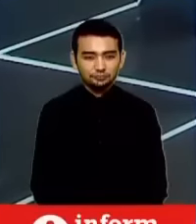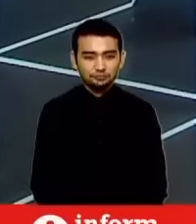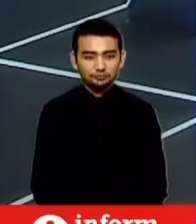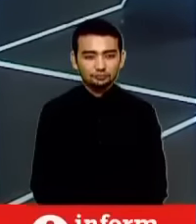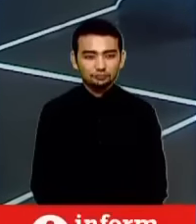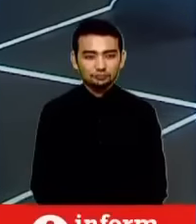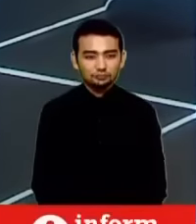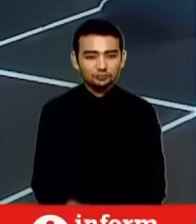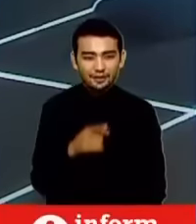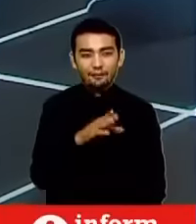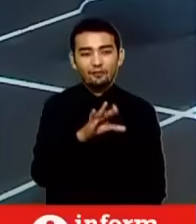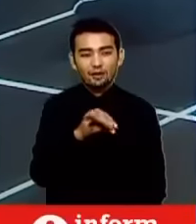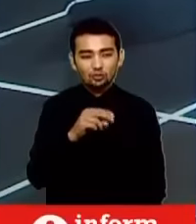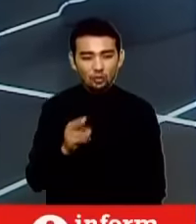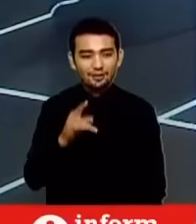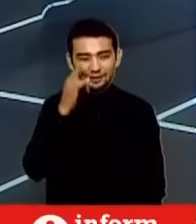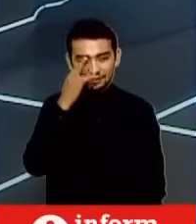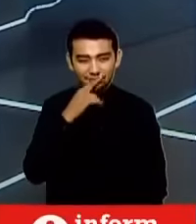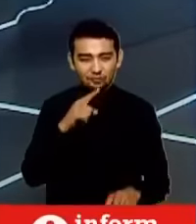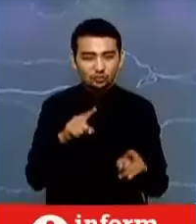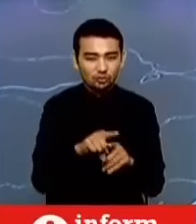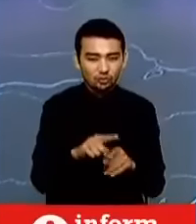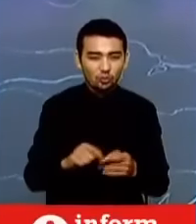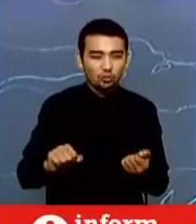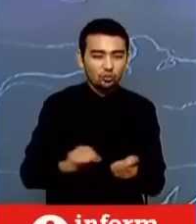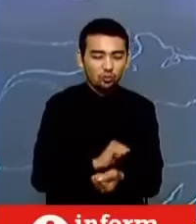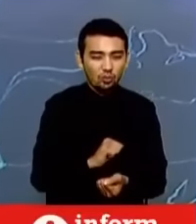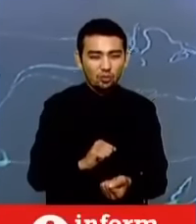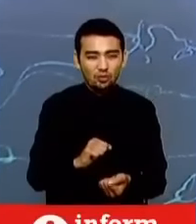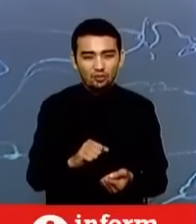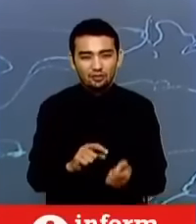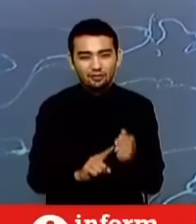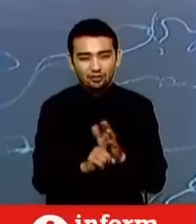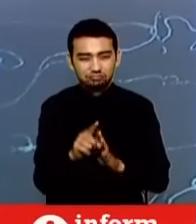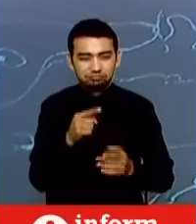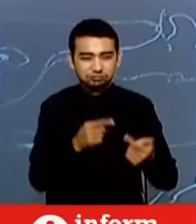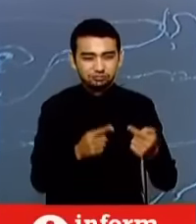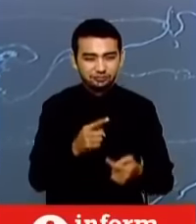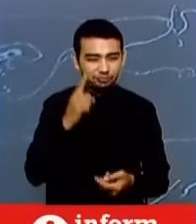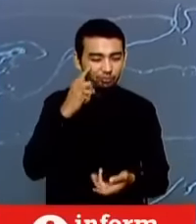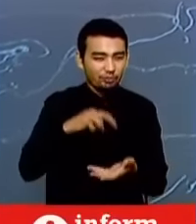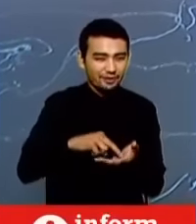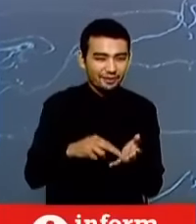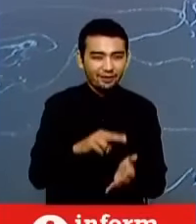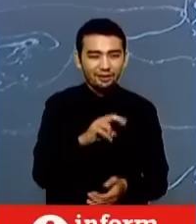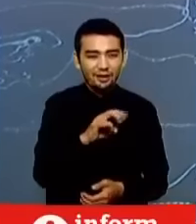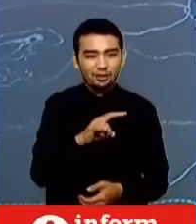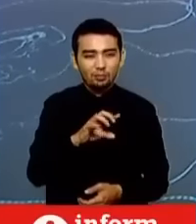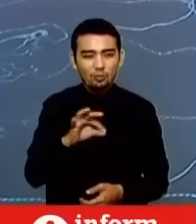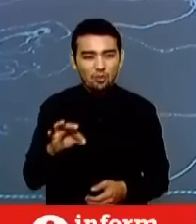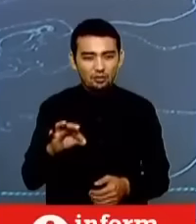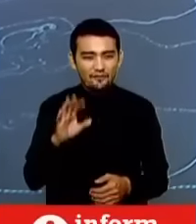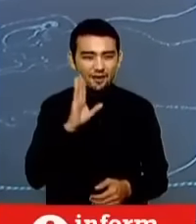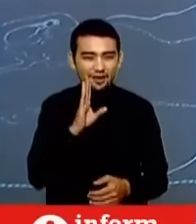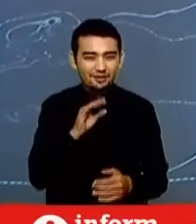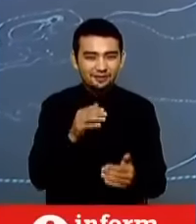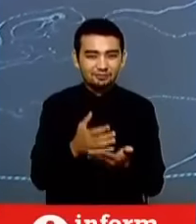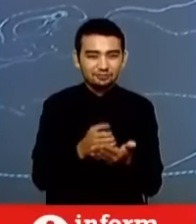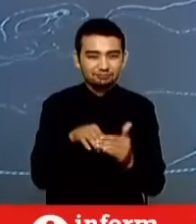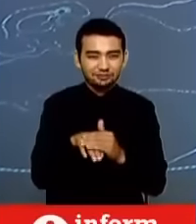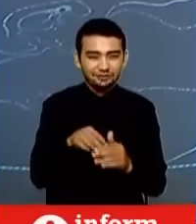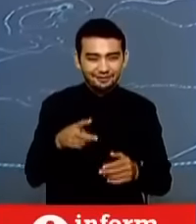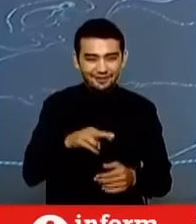И там же, в Восточном Казахстане, решили бороться с засухой, запланировав строительство дамбы на реке Караколь. В Урджарском районе возводить ее начали